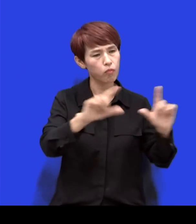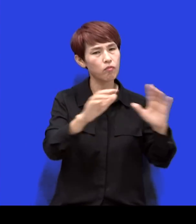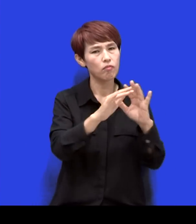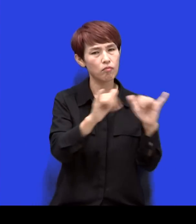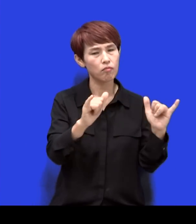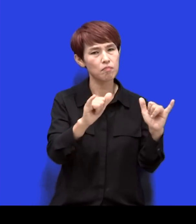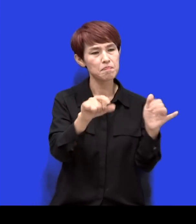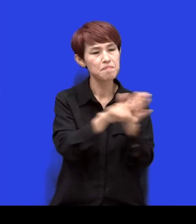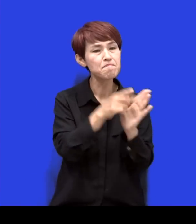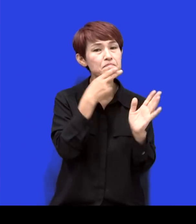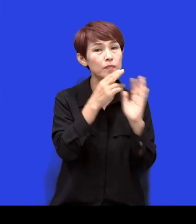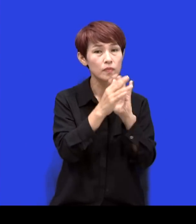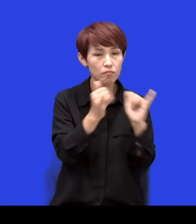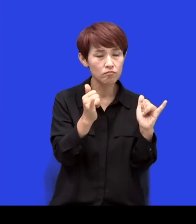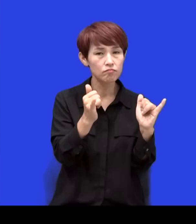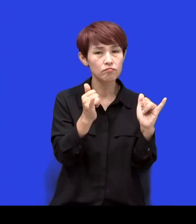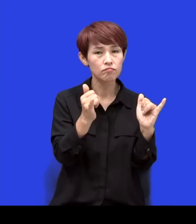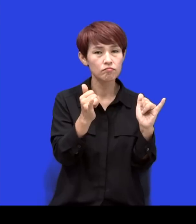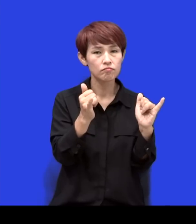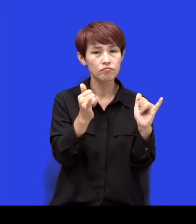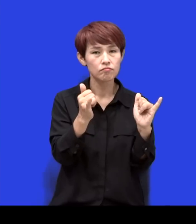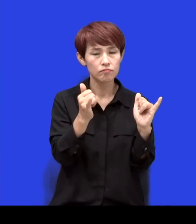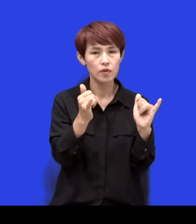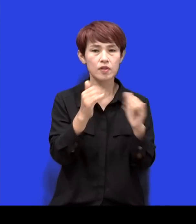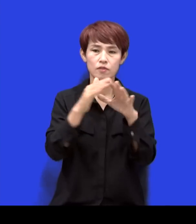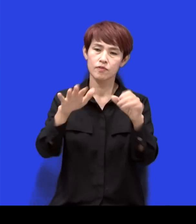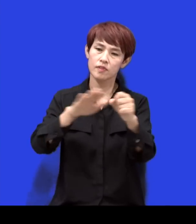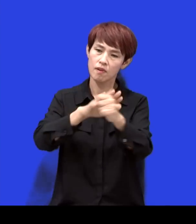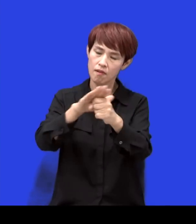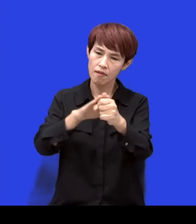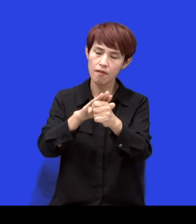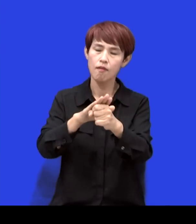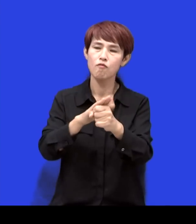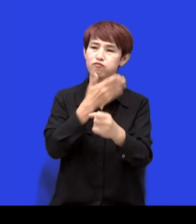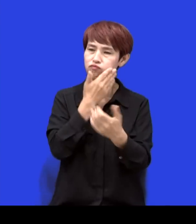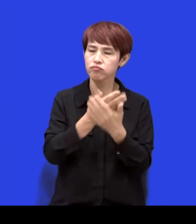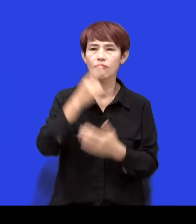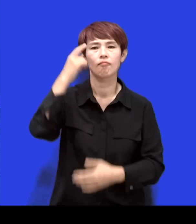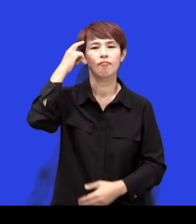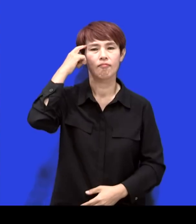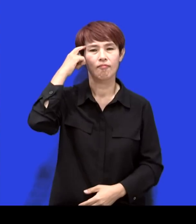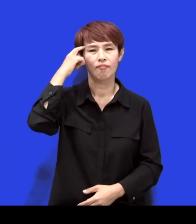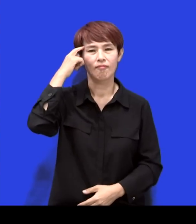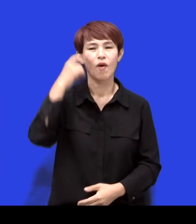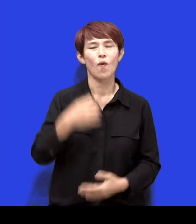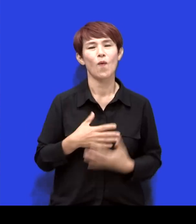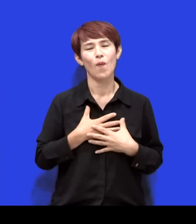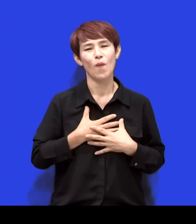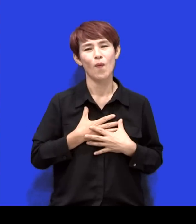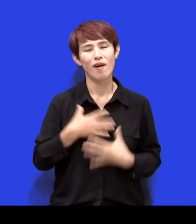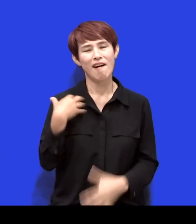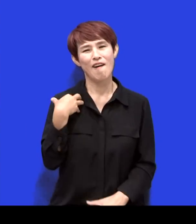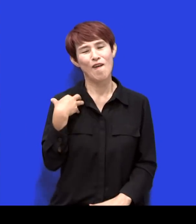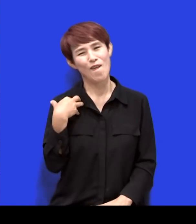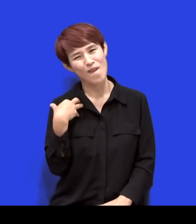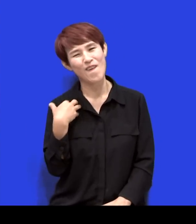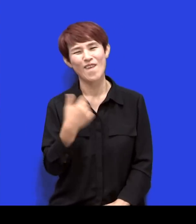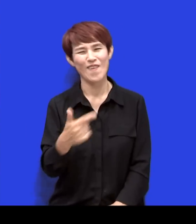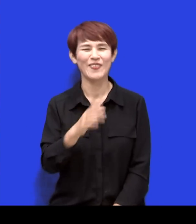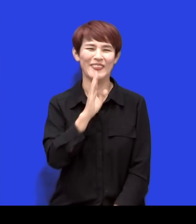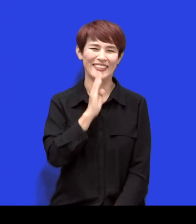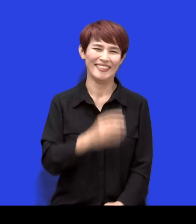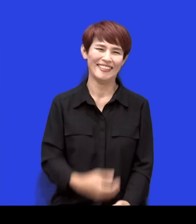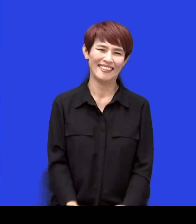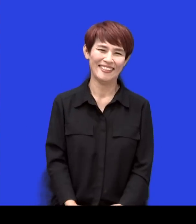그런 어떤 이웃사랑의 가치를 느낄 수 있는 책이 돼서 제가 너무 책임감과 부담도 좀